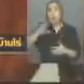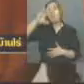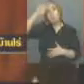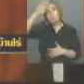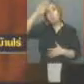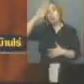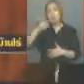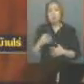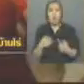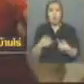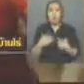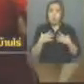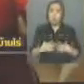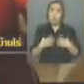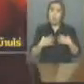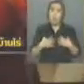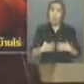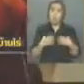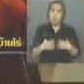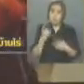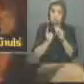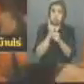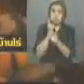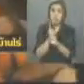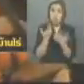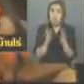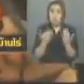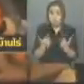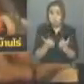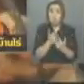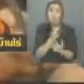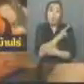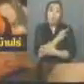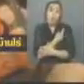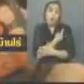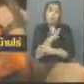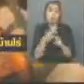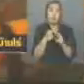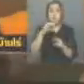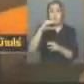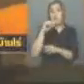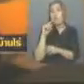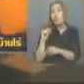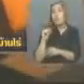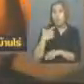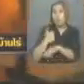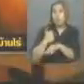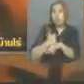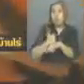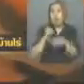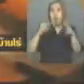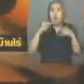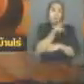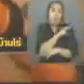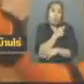คปอดมานานเกือบ1ปีแล้วนายแพทย์ธีรพลโตพันธานนท์ผู้อำนวยการโรงพยาบาลมหาราชนครราชสีมาระบุว่